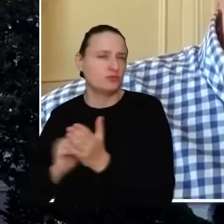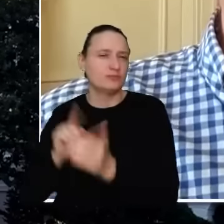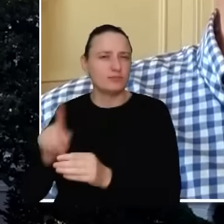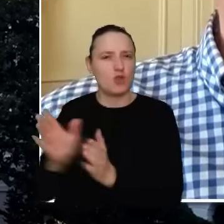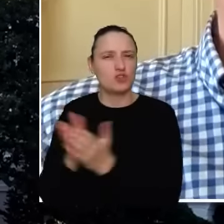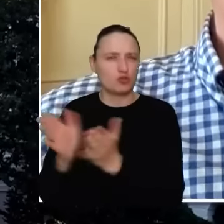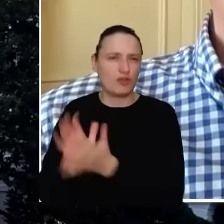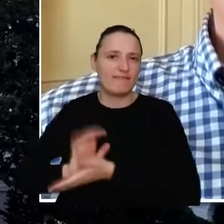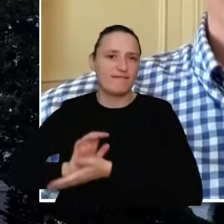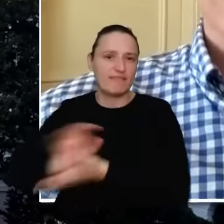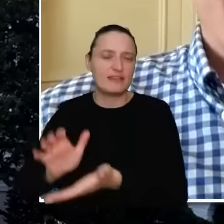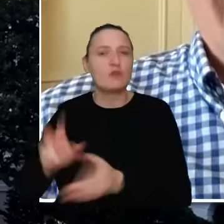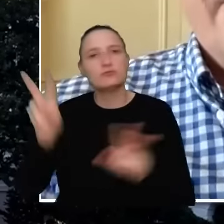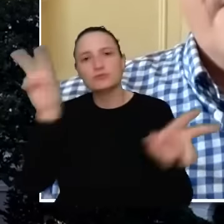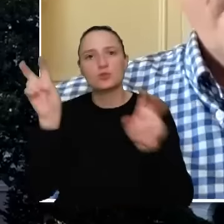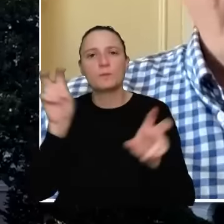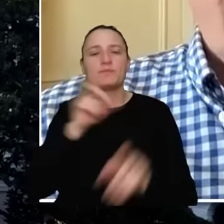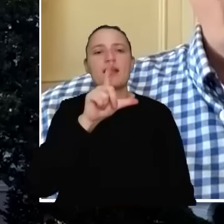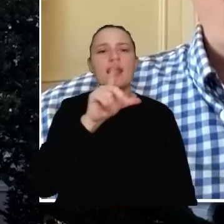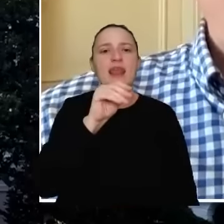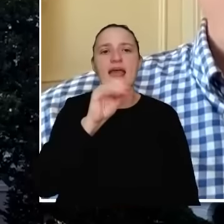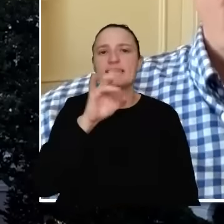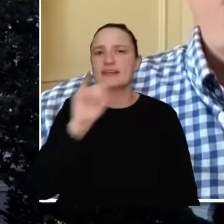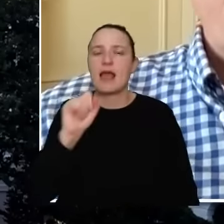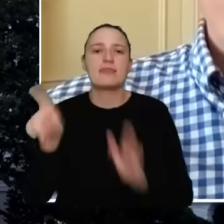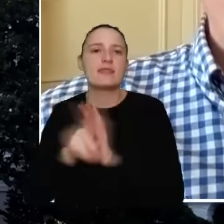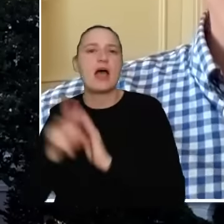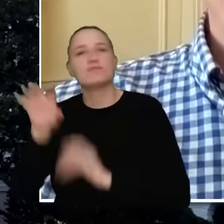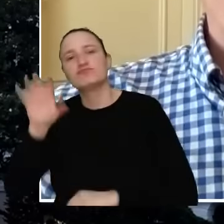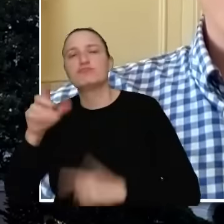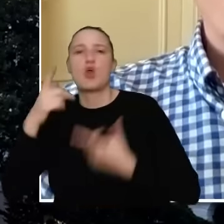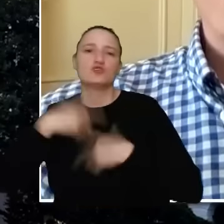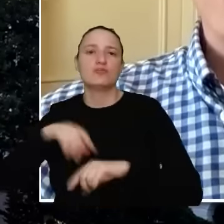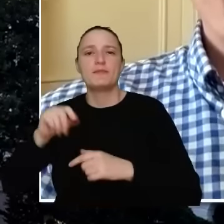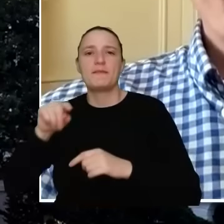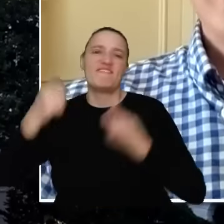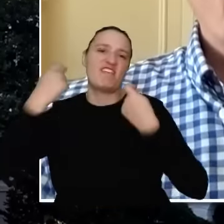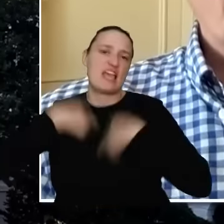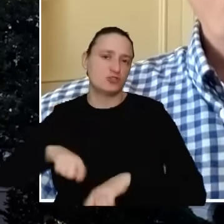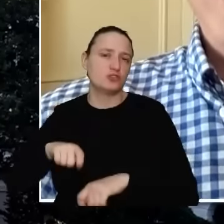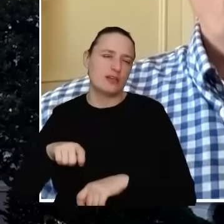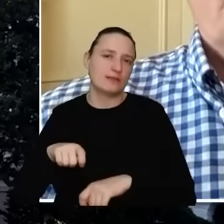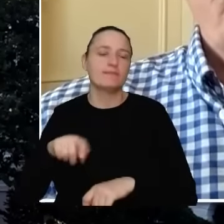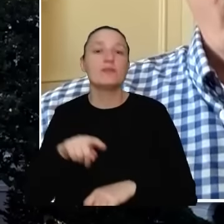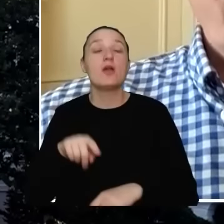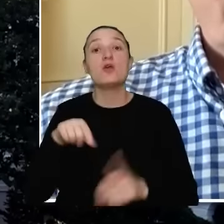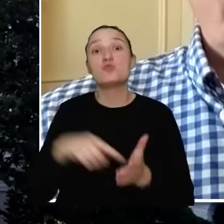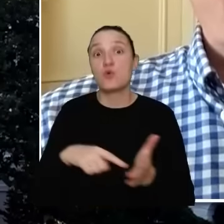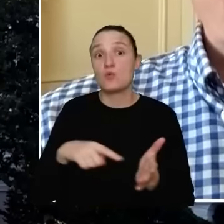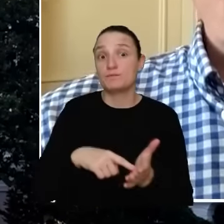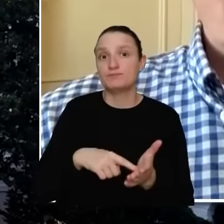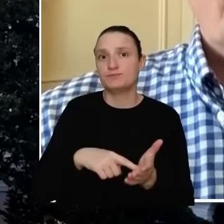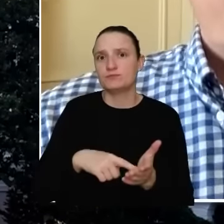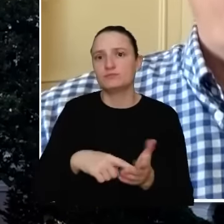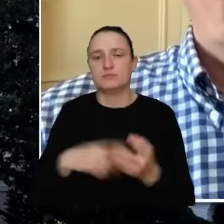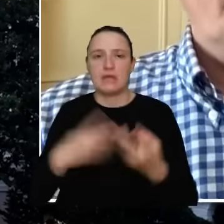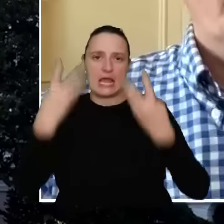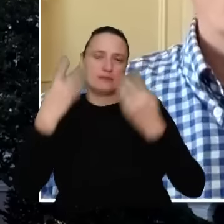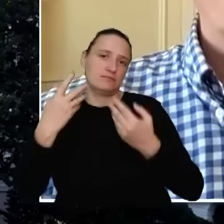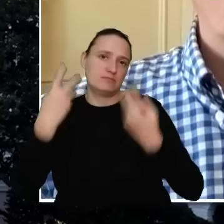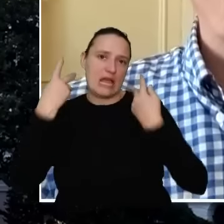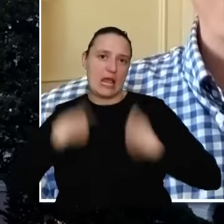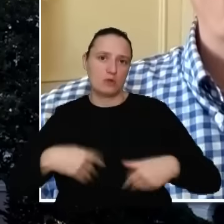książka Elegia dla wieśniaka, tak? No tak próbujmy to przetłumaczyć. Autobiografia tak naprawdę, stała się